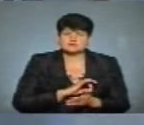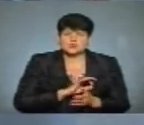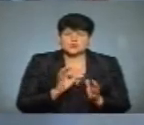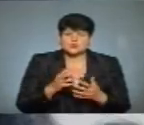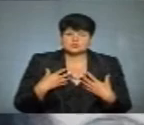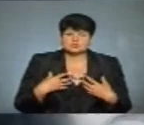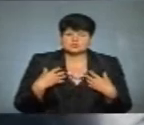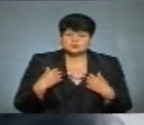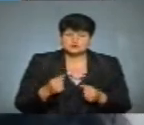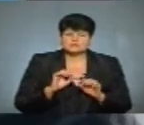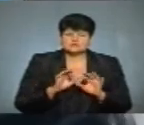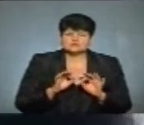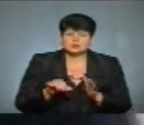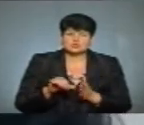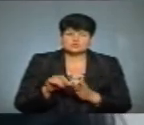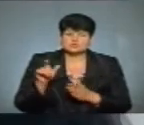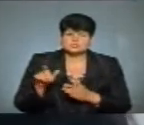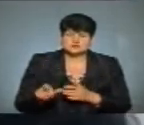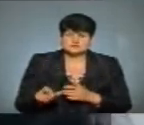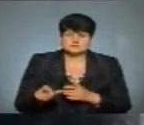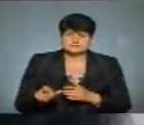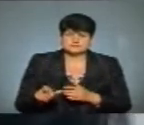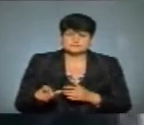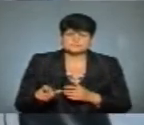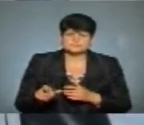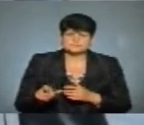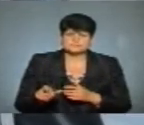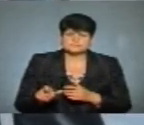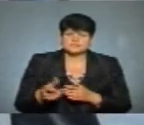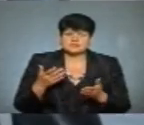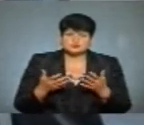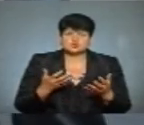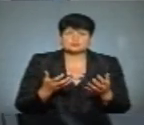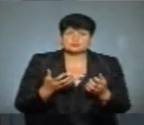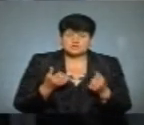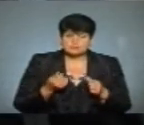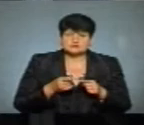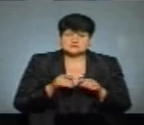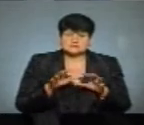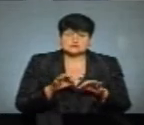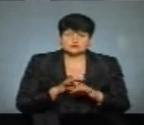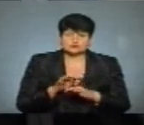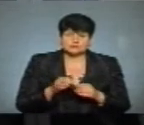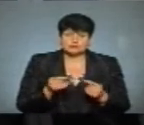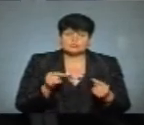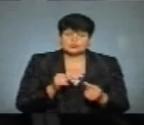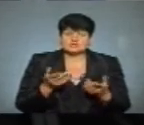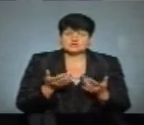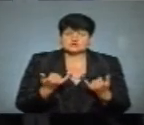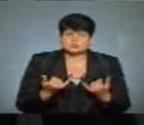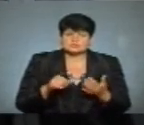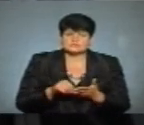охорони здоров'я, розповідає учасниця Олена Теравська-Крет. Якщо приймуть вказані законопроекти, проти яких сьогодні